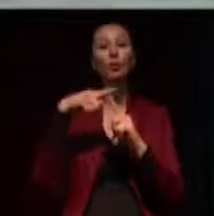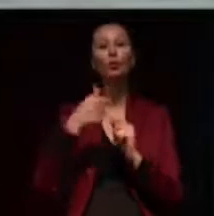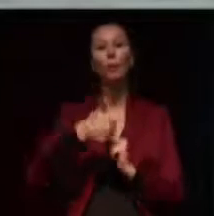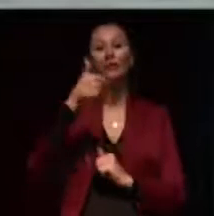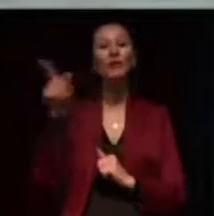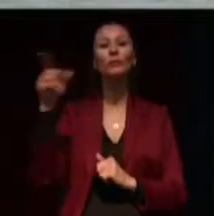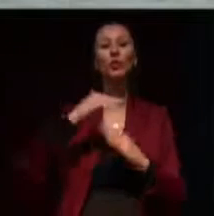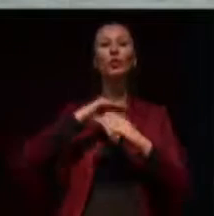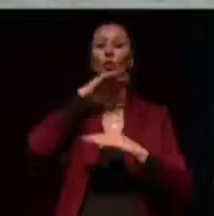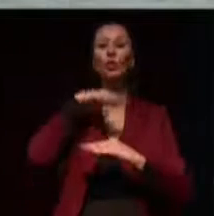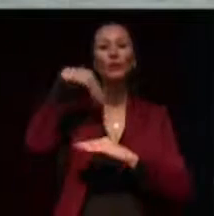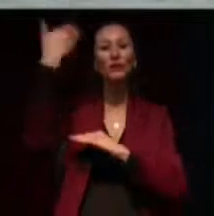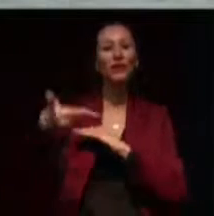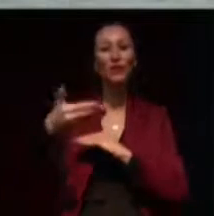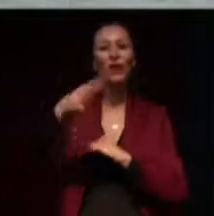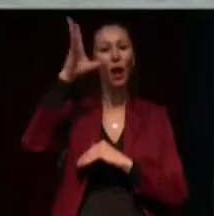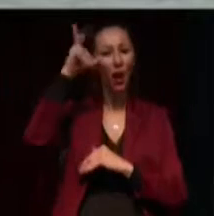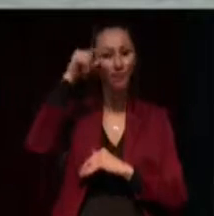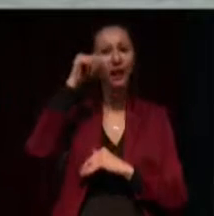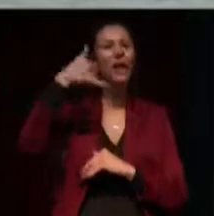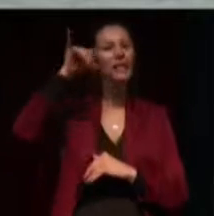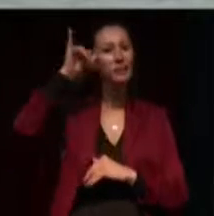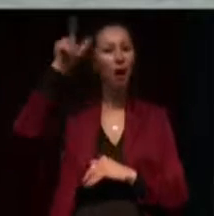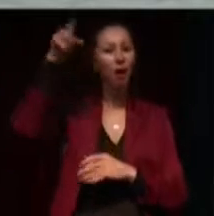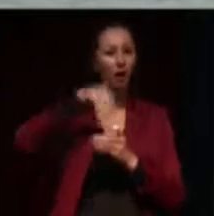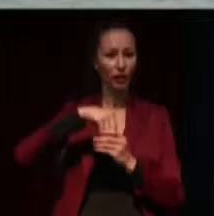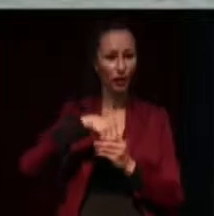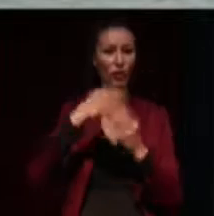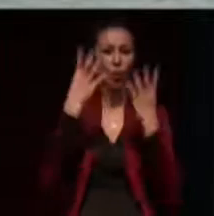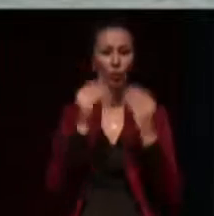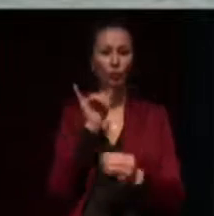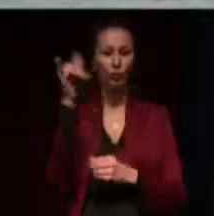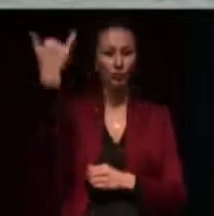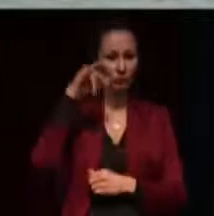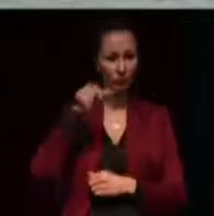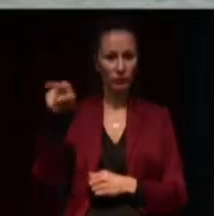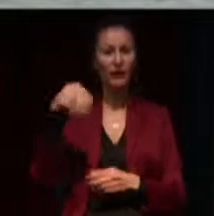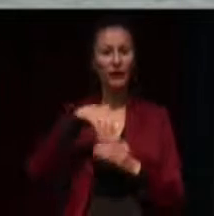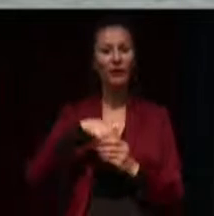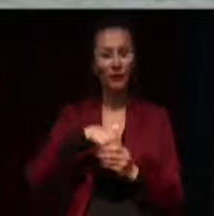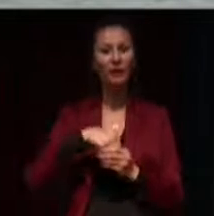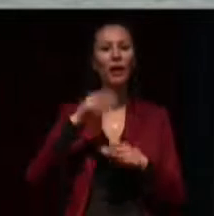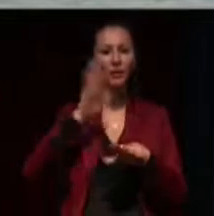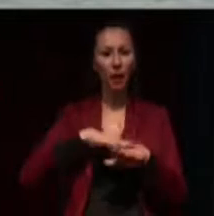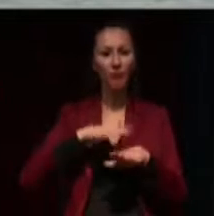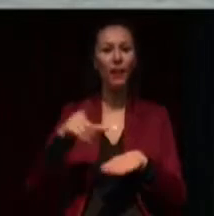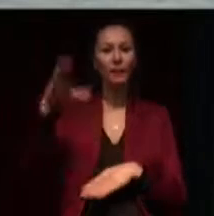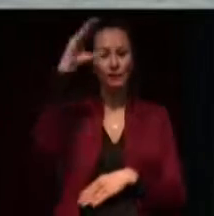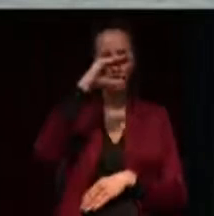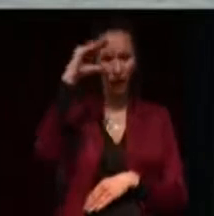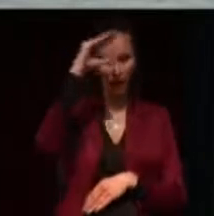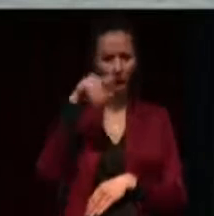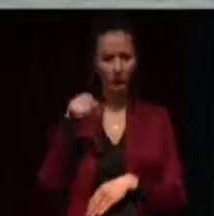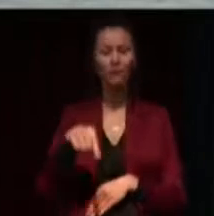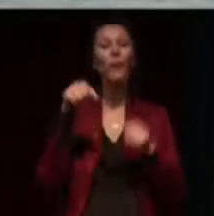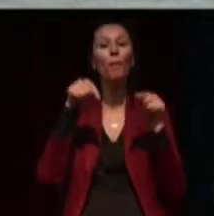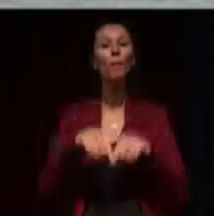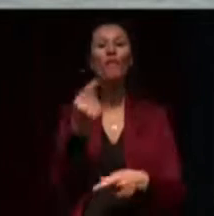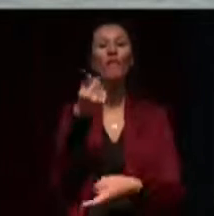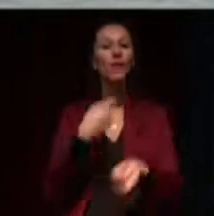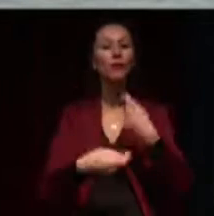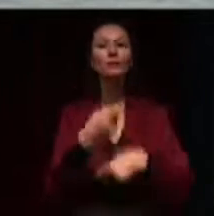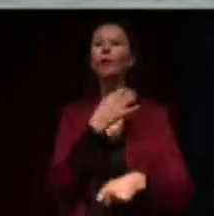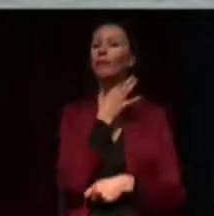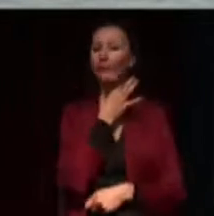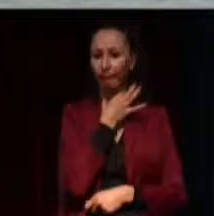Başkanımızın yurt dışı seyahatlerinden ikisi Amerika ve İspanya'ya yapılmıştır. Bu Amerika ve İspanya'ya yapılan seyahatler bu